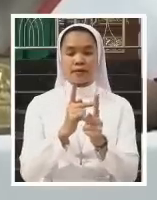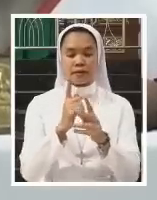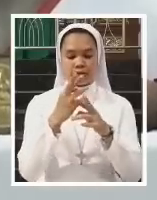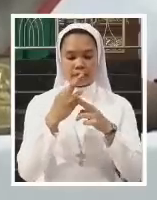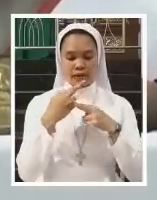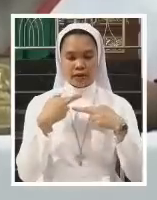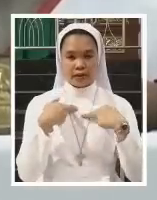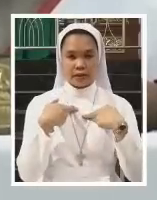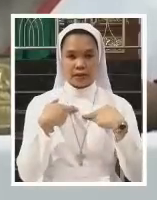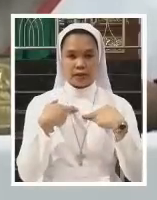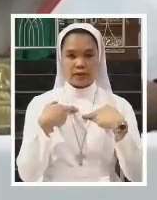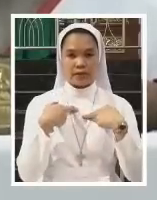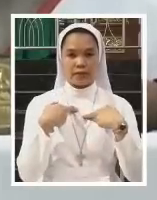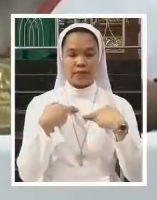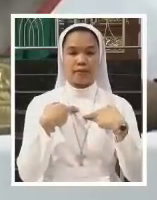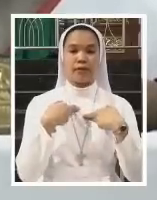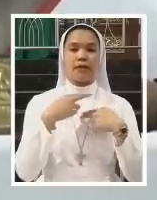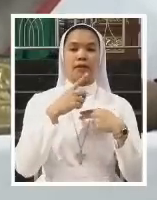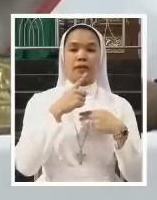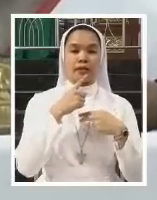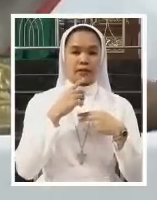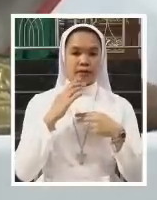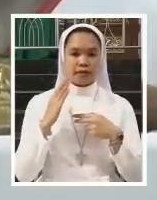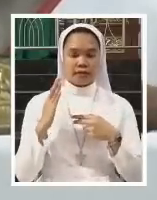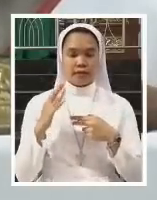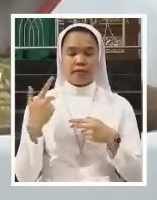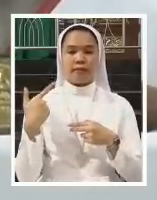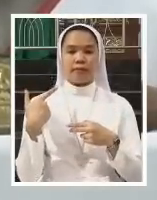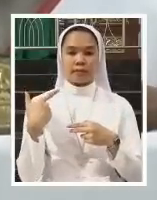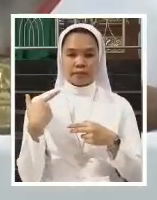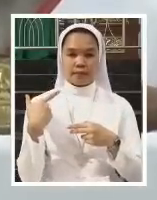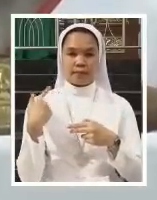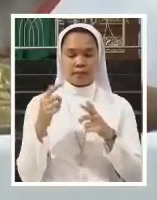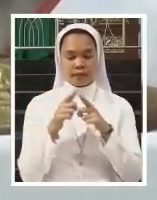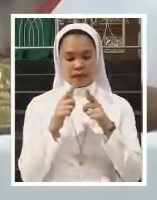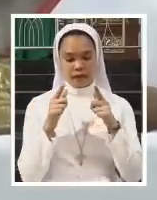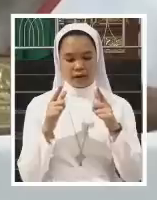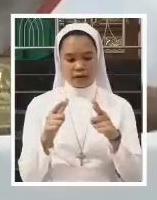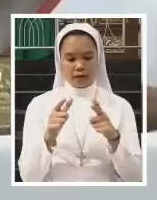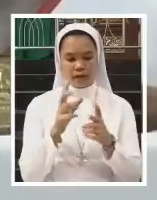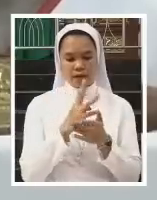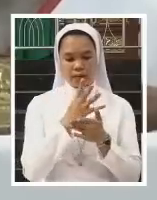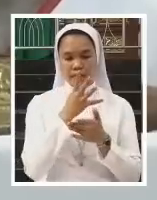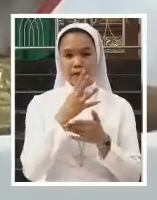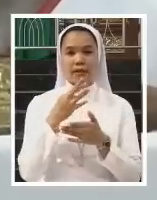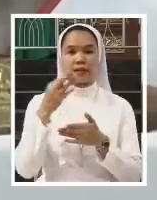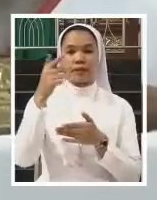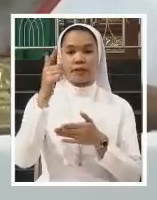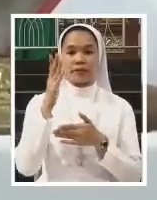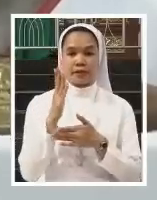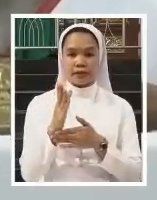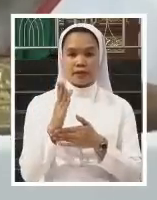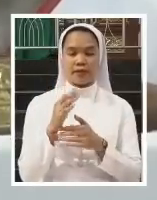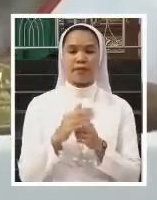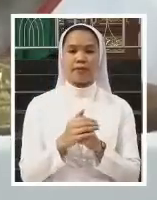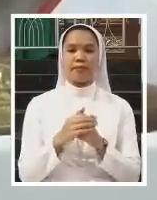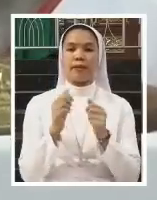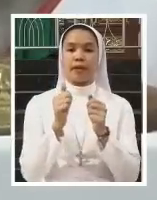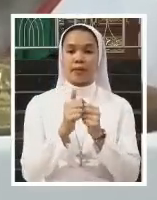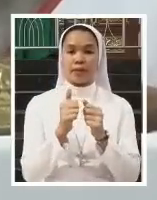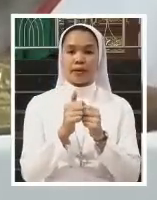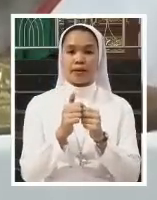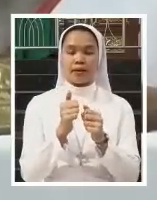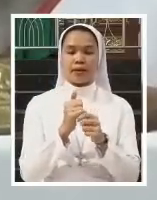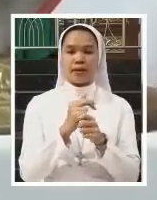makamtanmian pamada, inot kay bakan urog kapalad na Birhen Maria, ina kan Dios, kay ba ni San